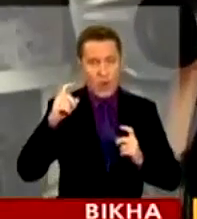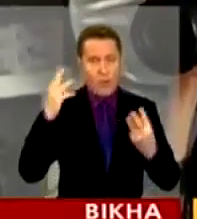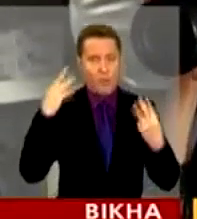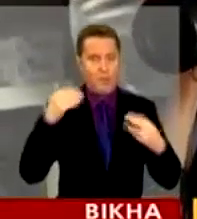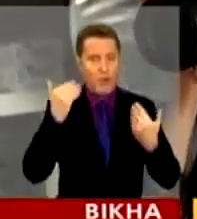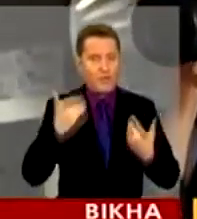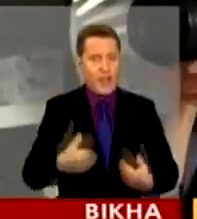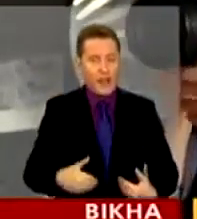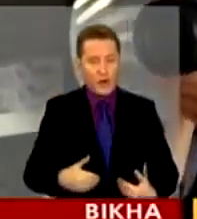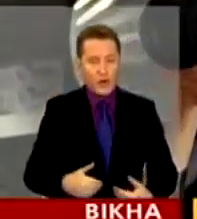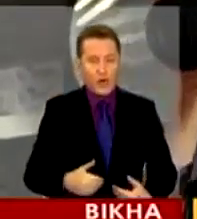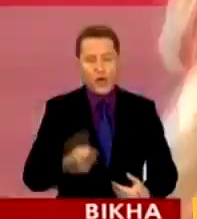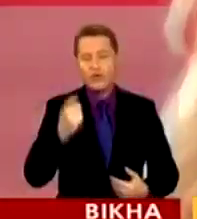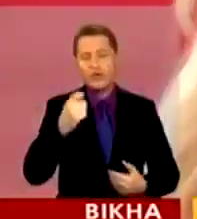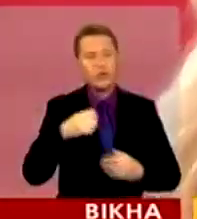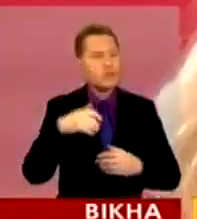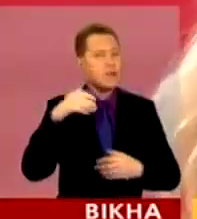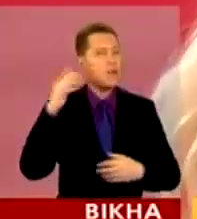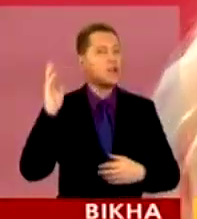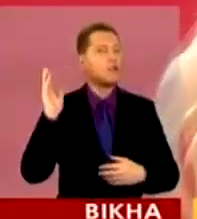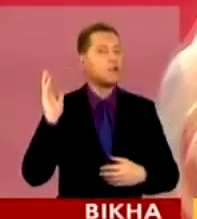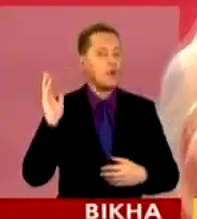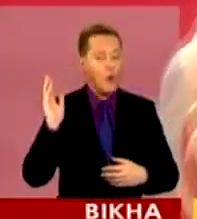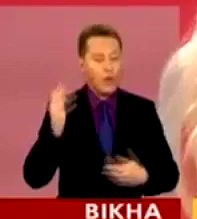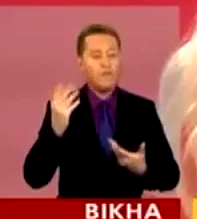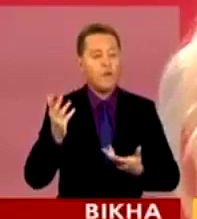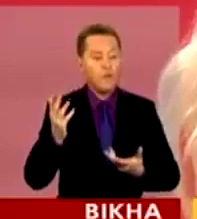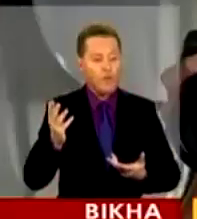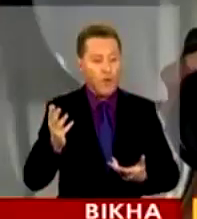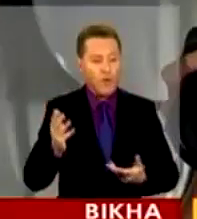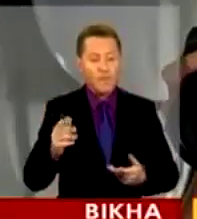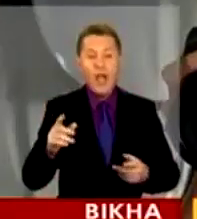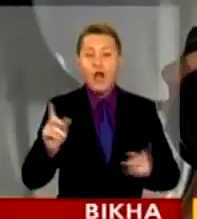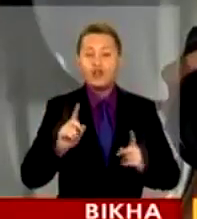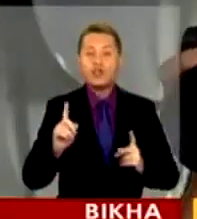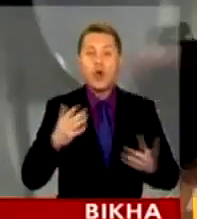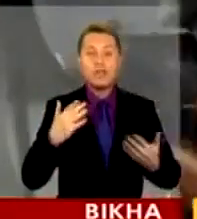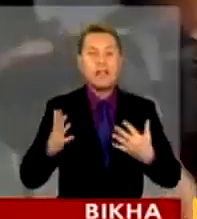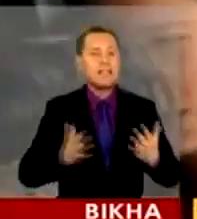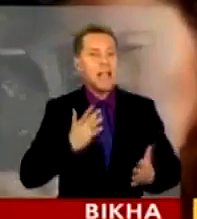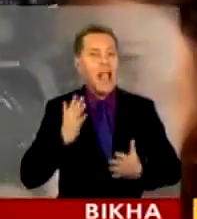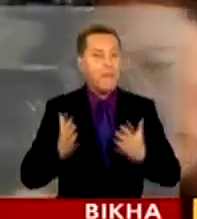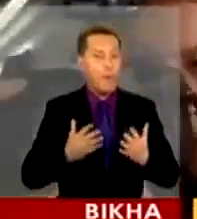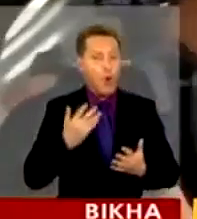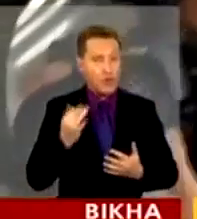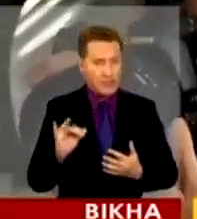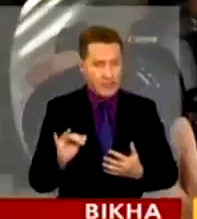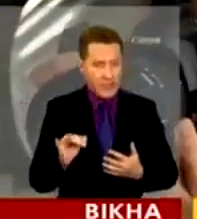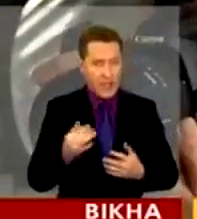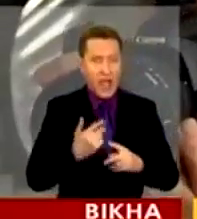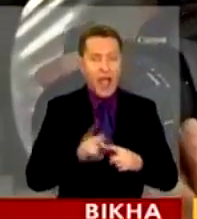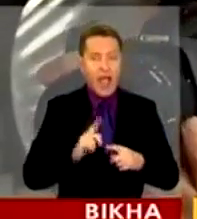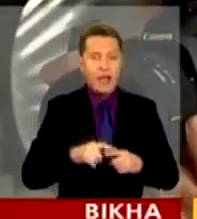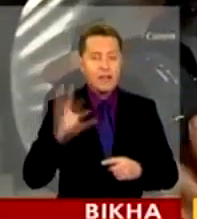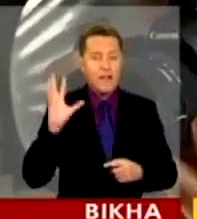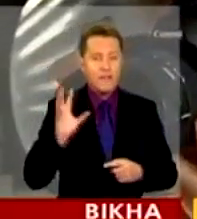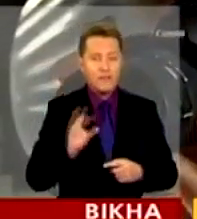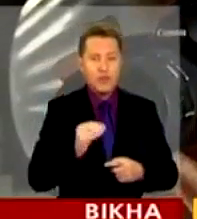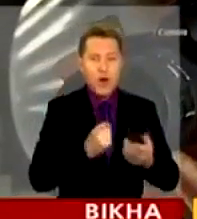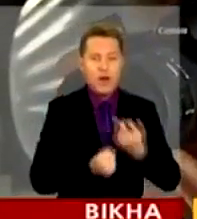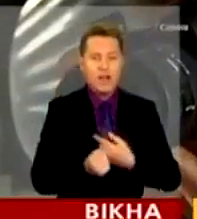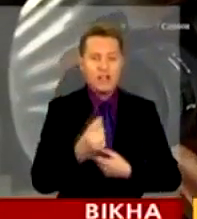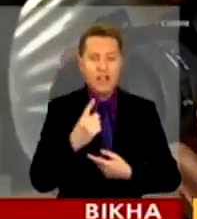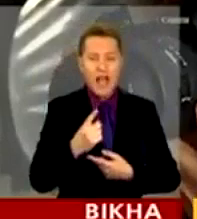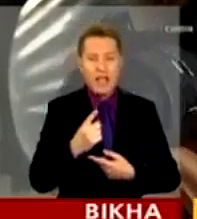Так, а чуть-чуть запрокинуть голову, чуть... Ага, во-во-во. Что касается эмоций, например, тех же, это все